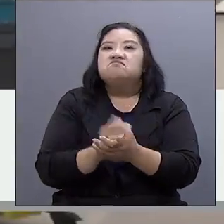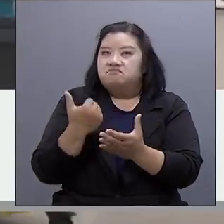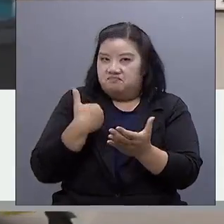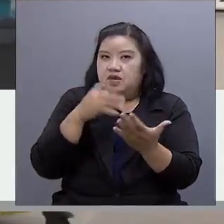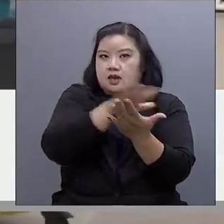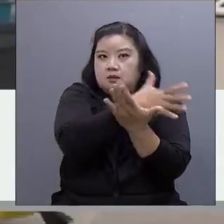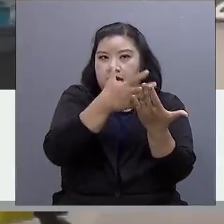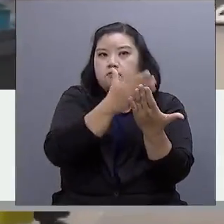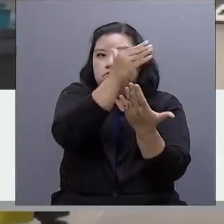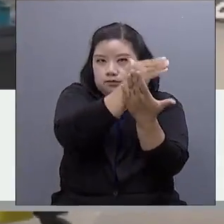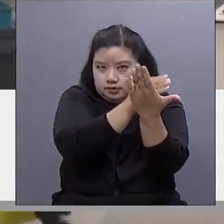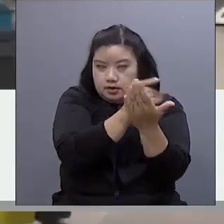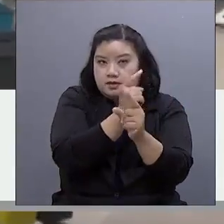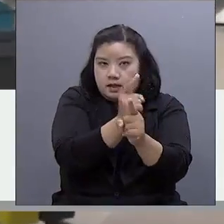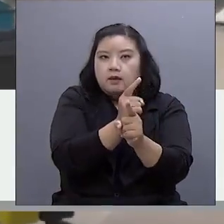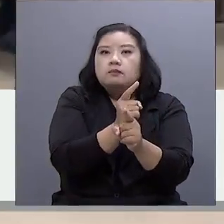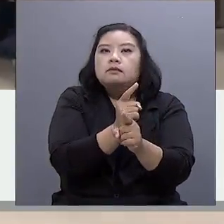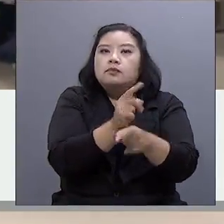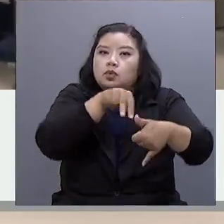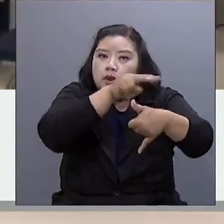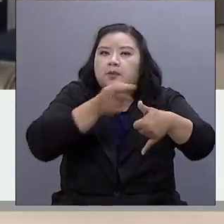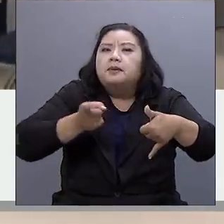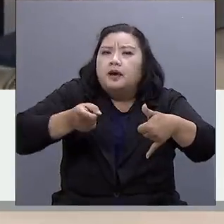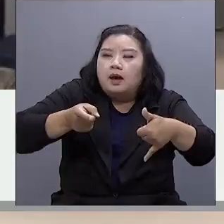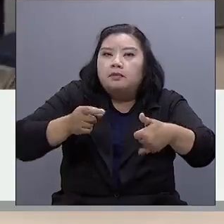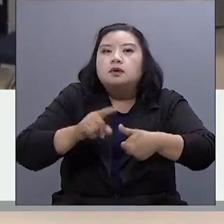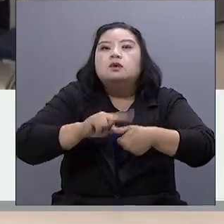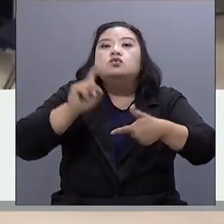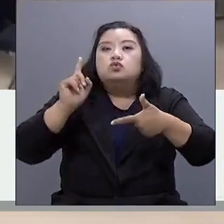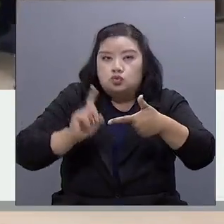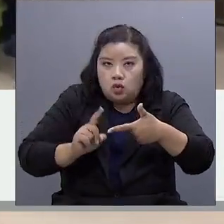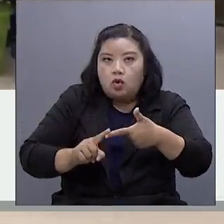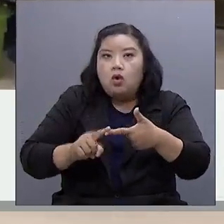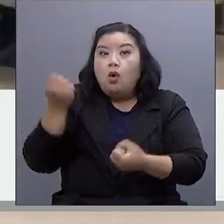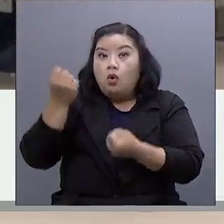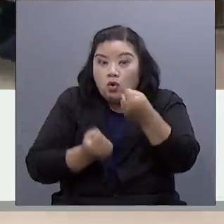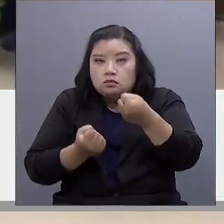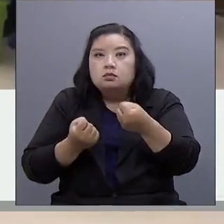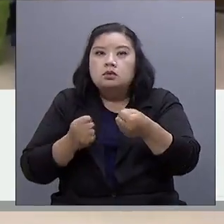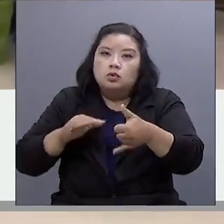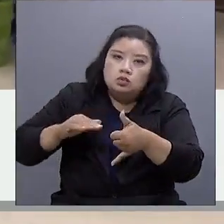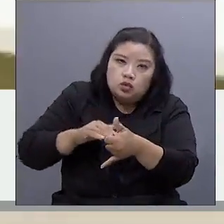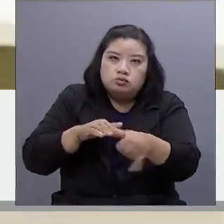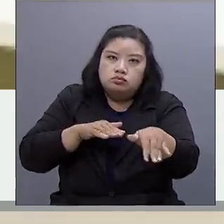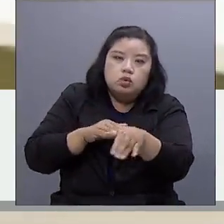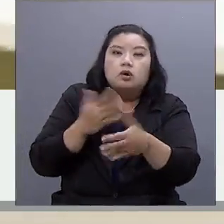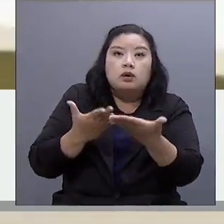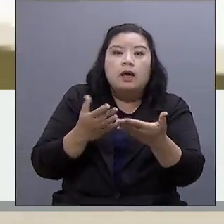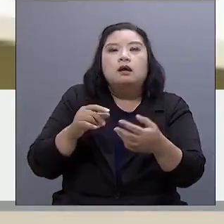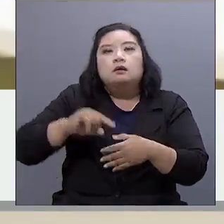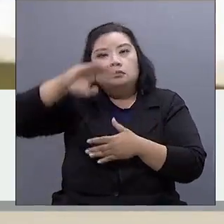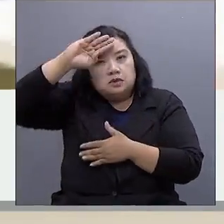รักษาตามปกติรวมไปถึงอุบัติเหตุที่จะเพิ่มมากขึ้นกรณีฉุกเฉินที่มาจากการท่องเที่ยวค่ะ